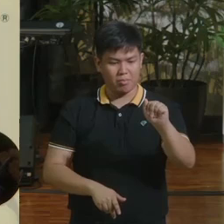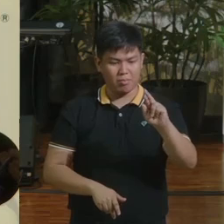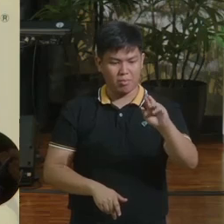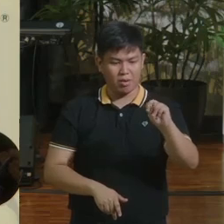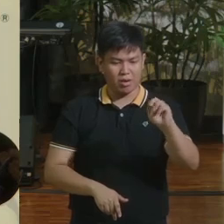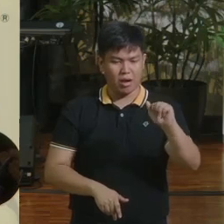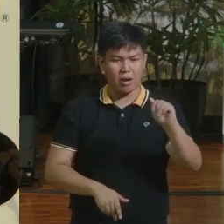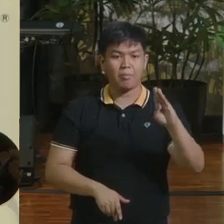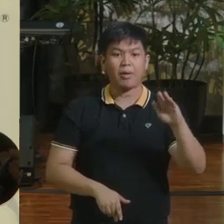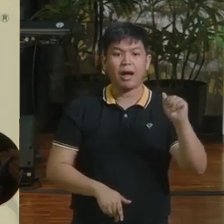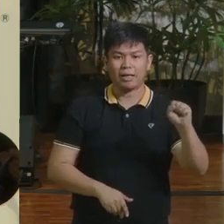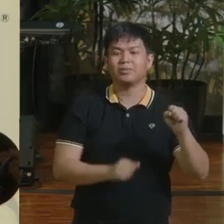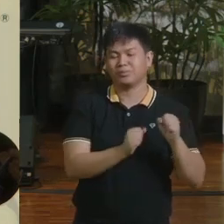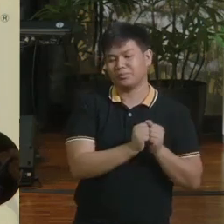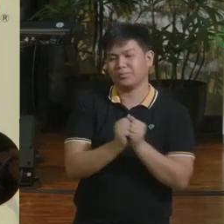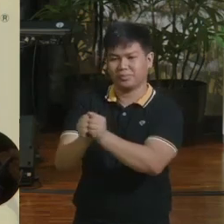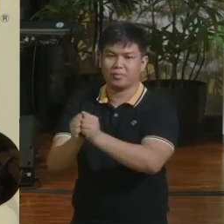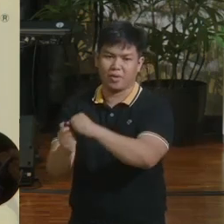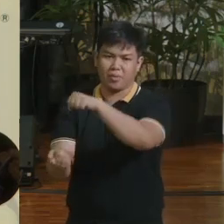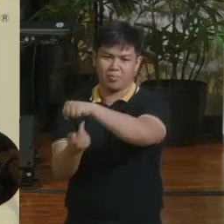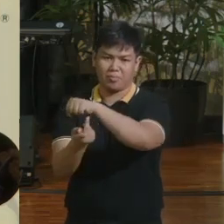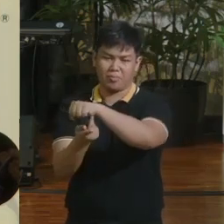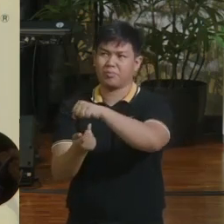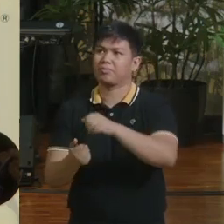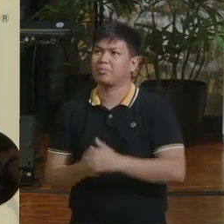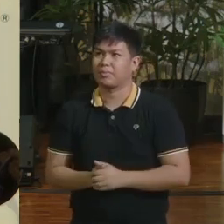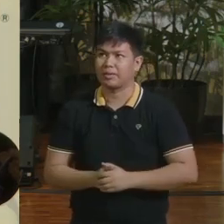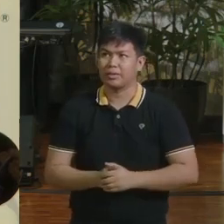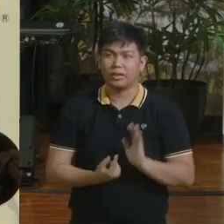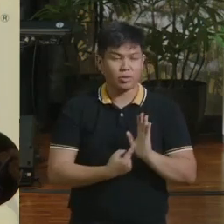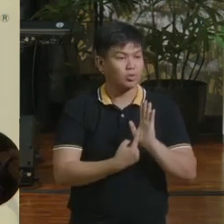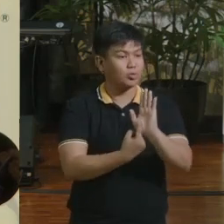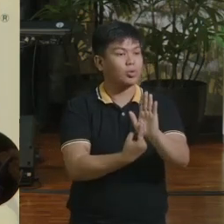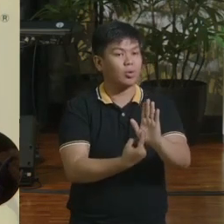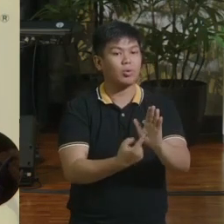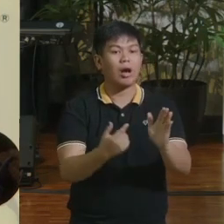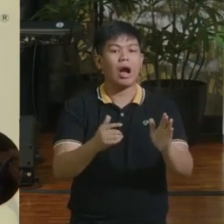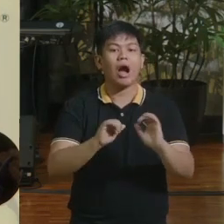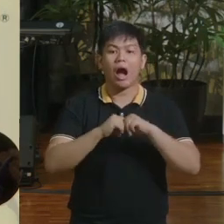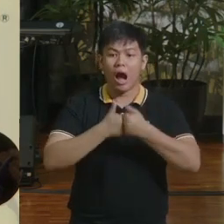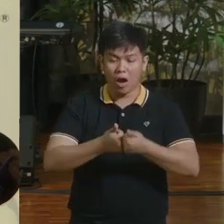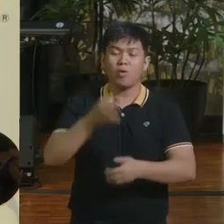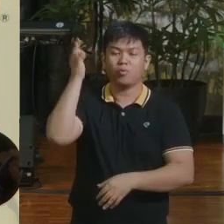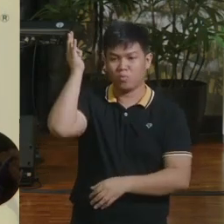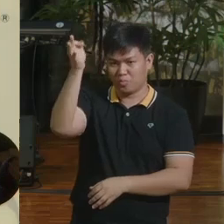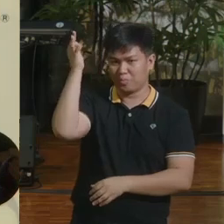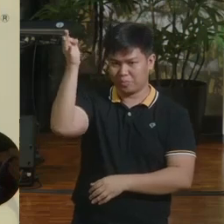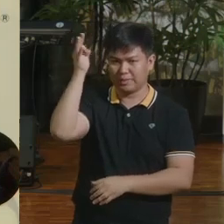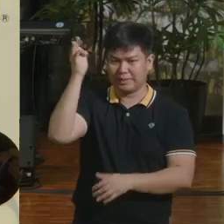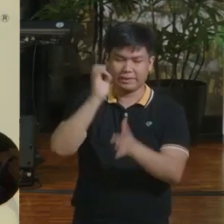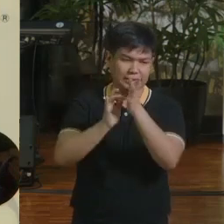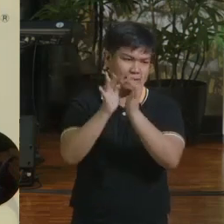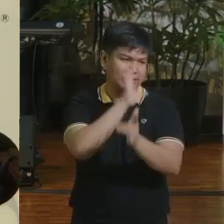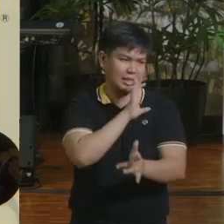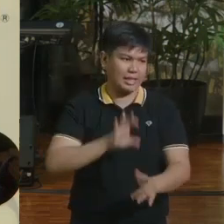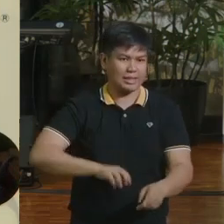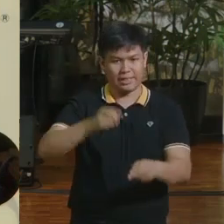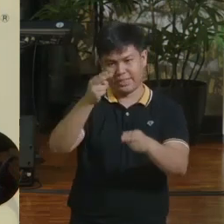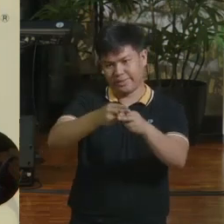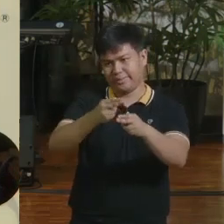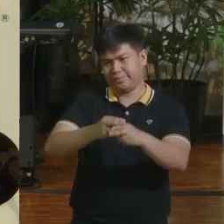them how on the road he had seen the Lord who spoke to him and how at Damascus he had preached boldly in the name of Jesus.